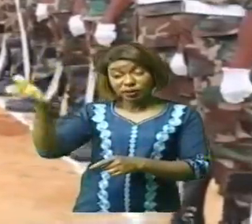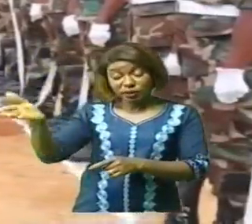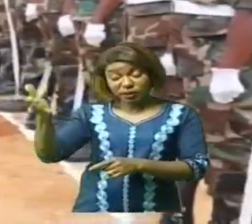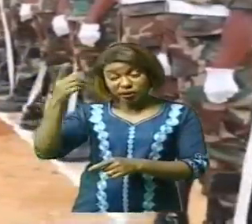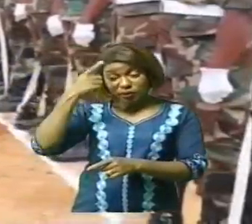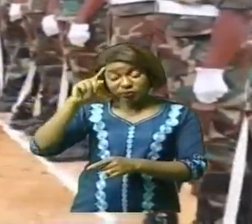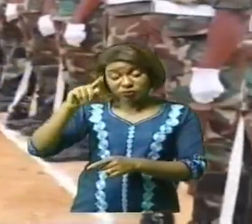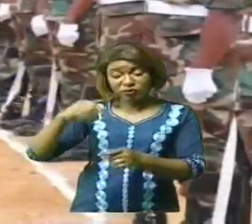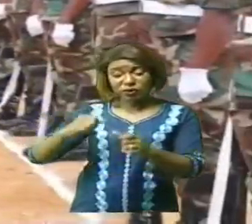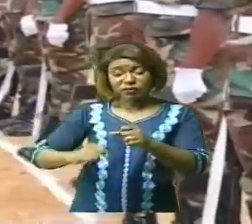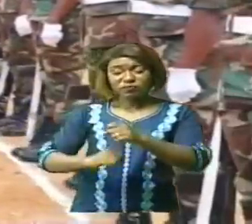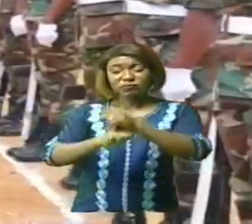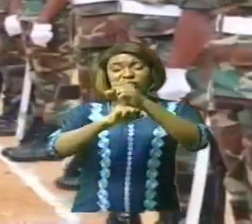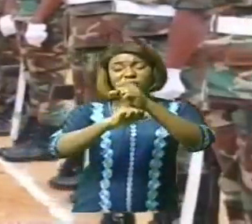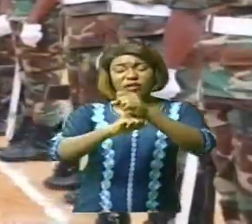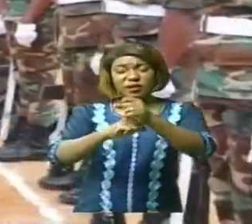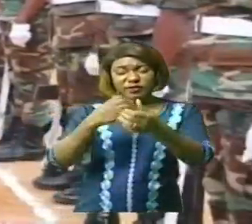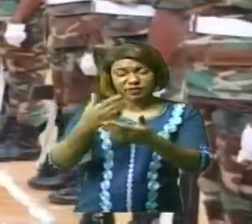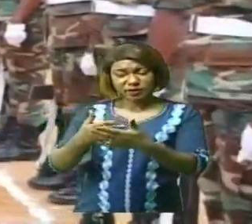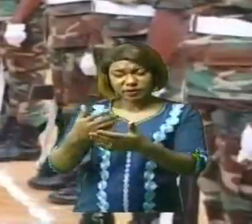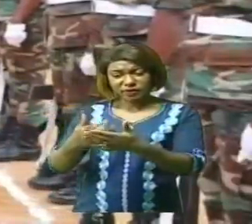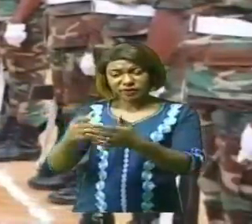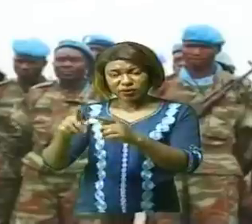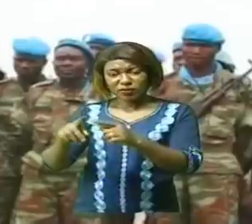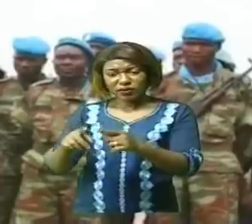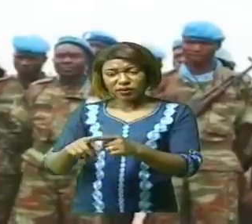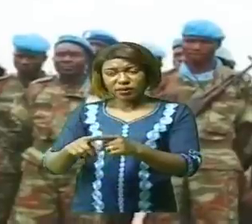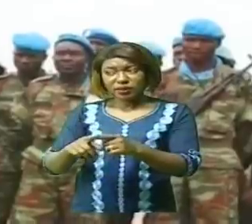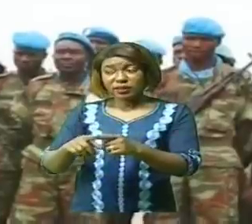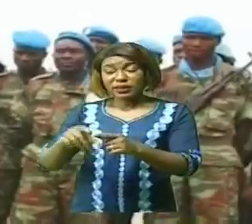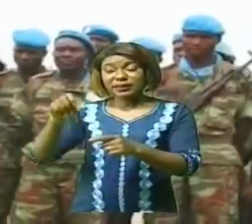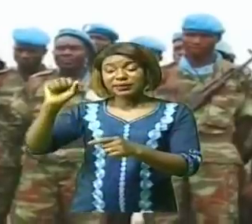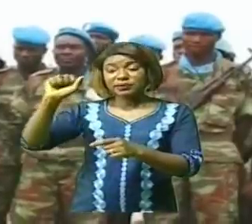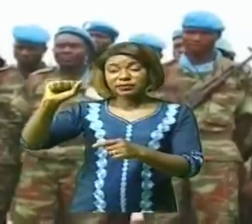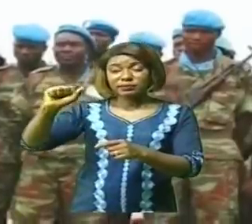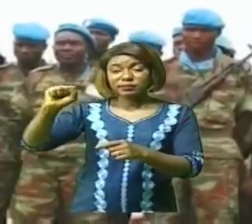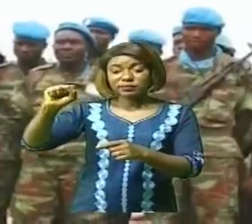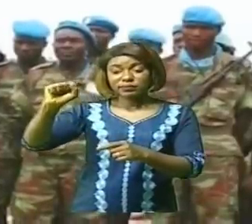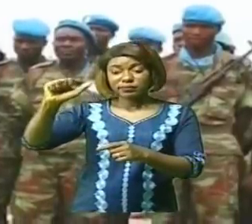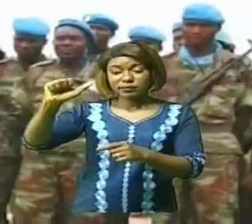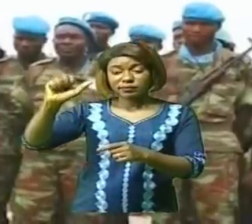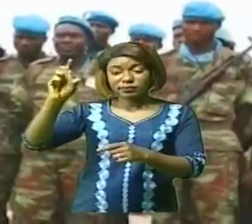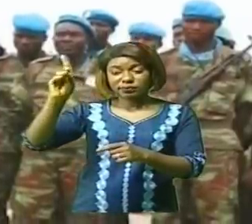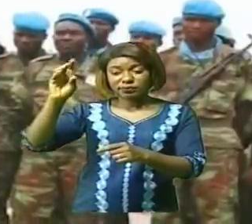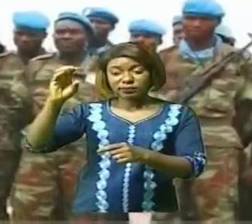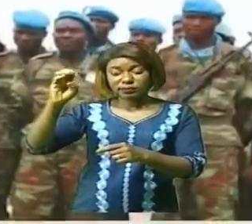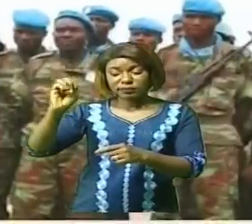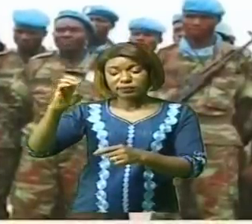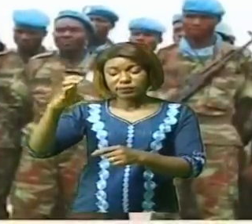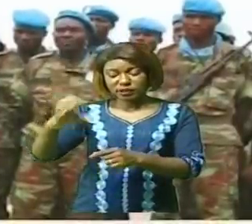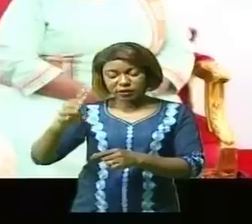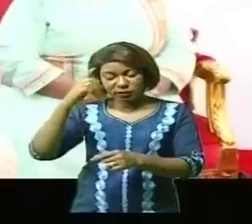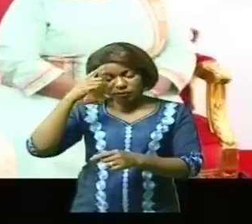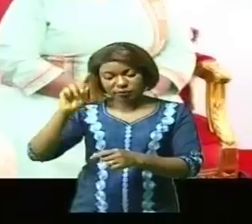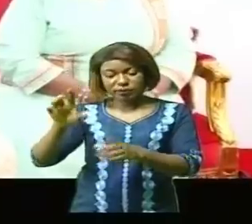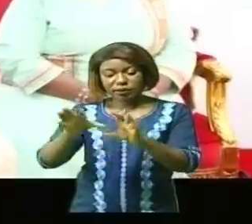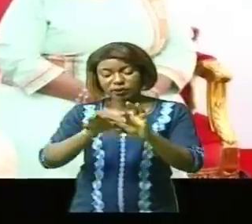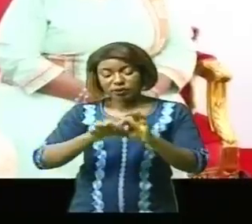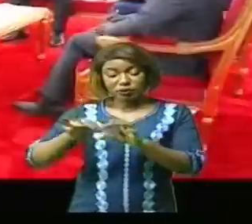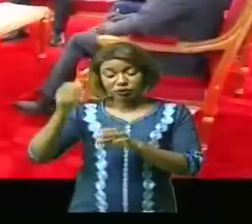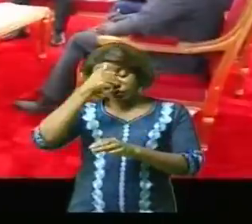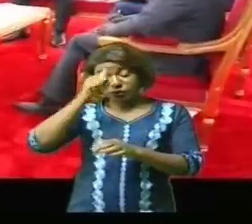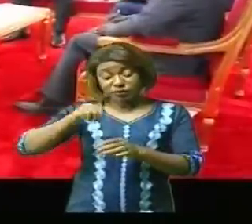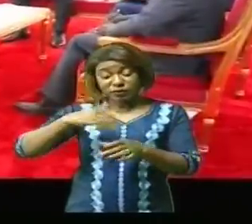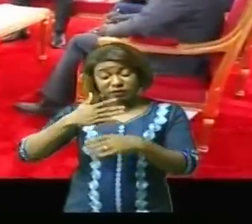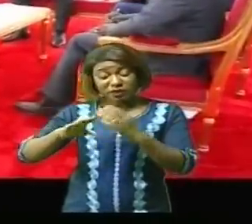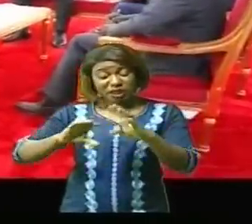d'intervention rapide essentiellement composées de la SADC, du Kenya et du Népal. Pour les Nations Unies, il faut tout